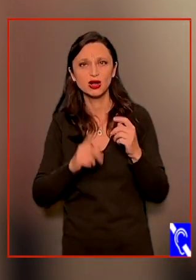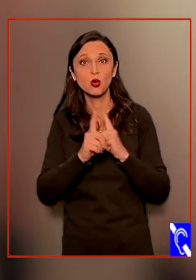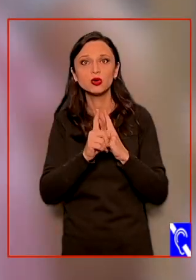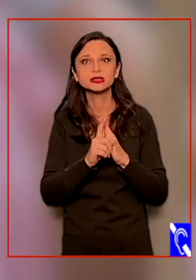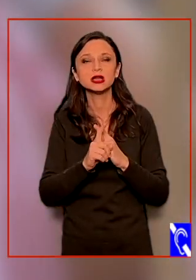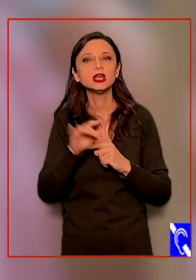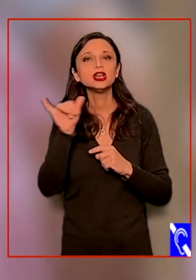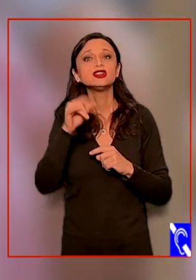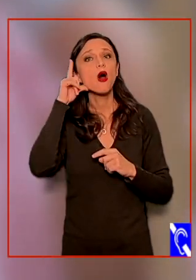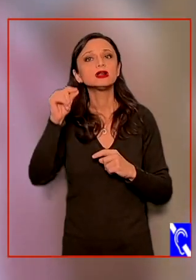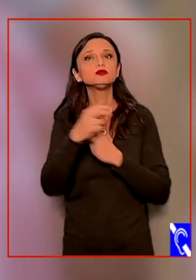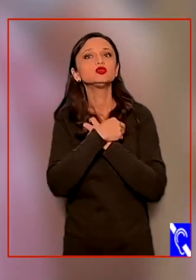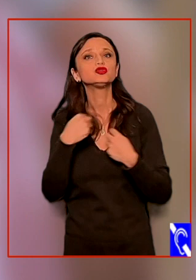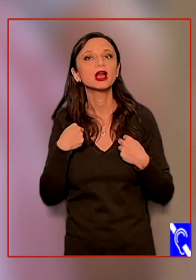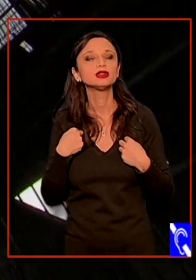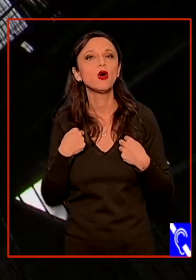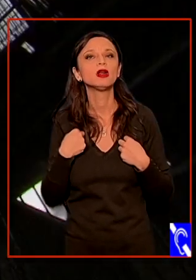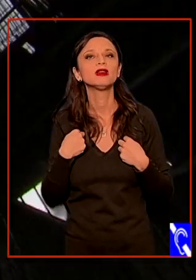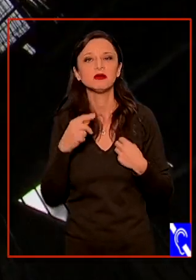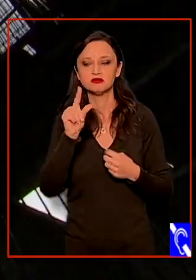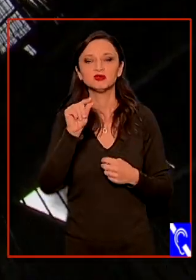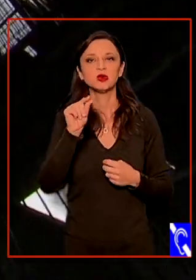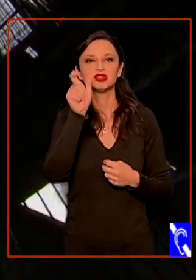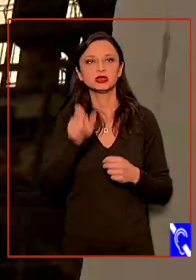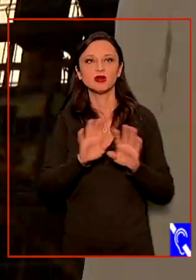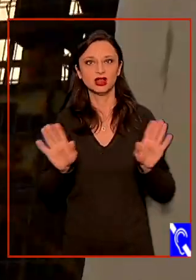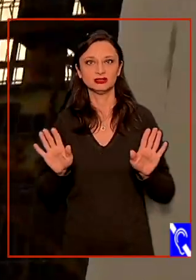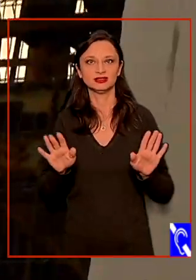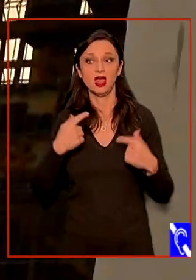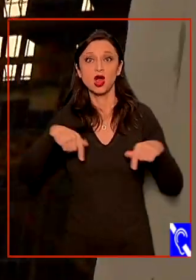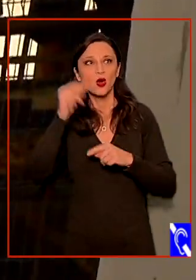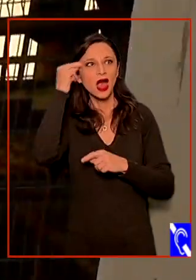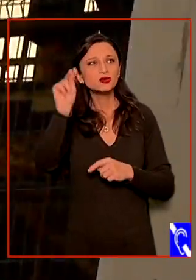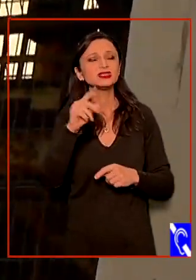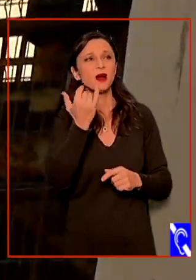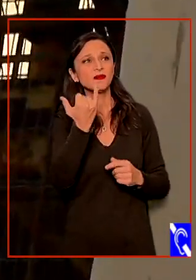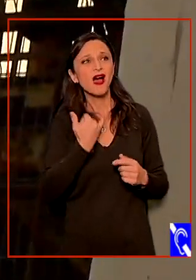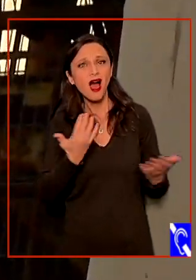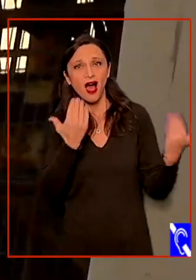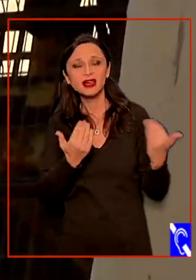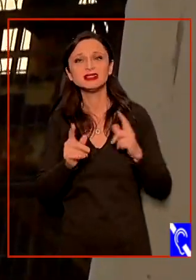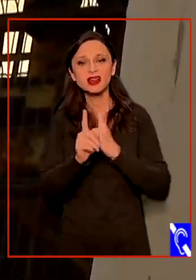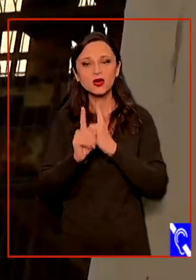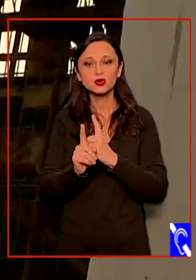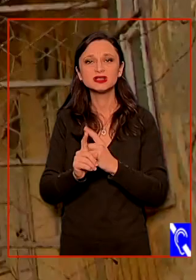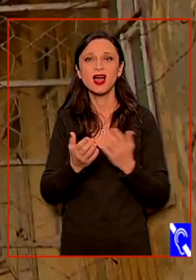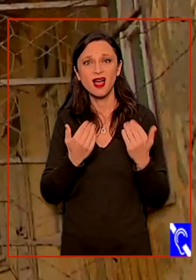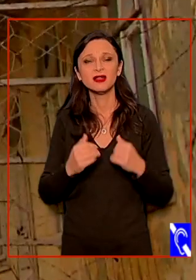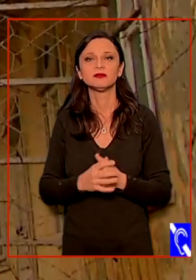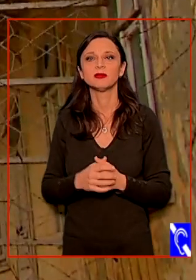noastre? Nici măcar 20. Când sunt întrebați că urmează un curs săptămâna viitoare, dacă pot să vină, știți cum